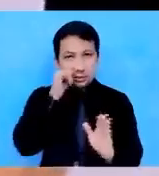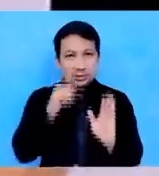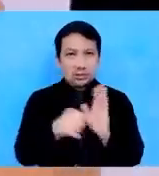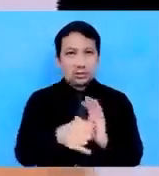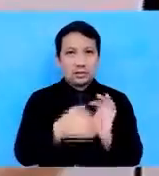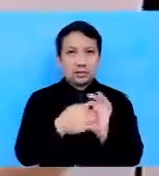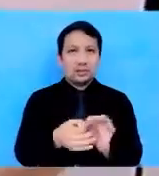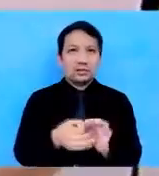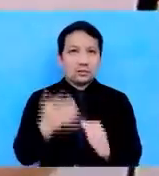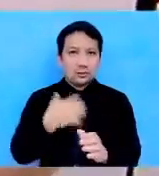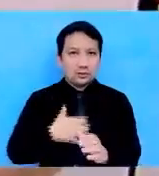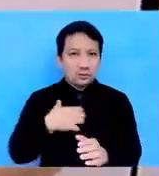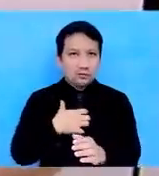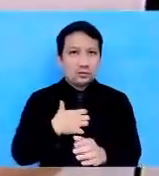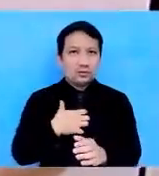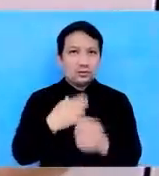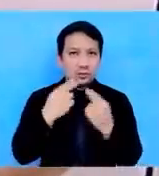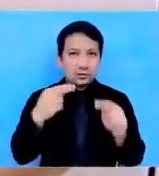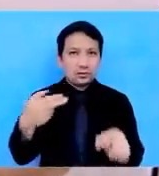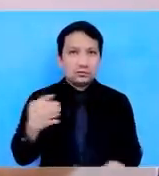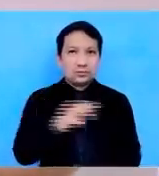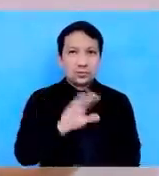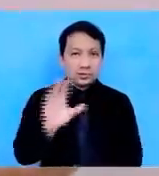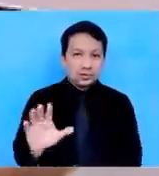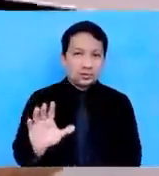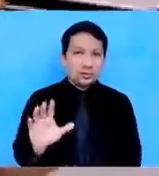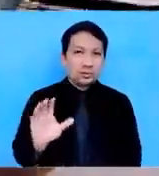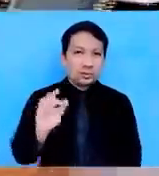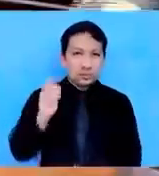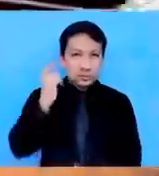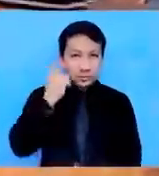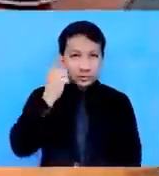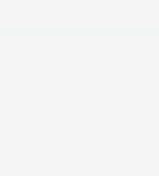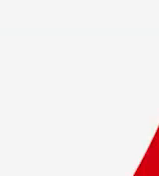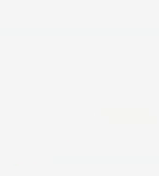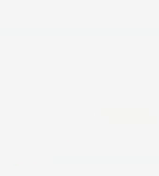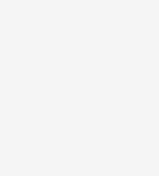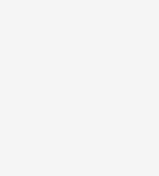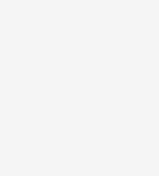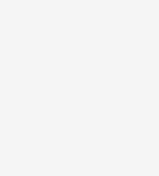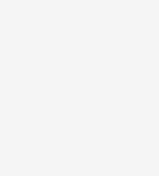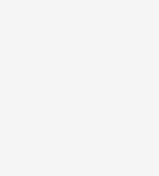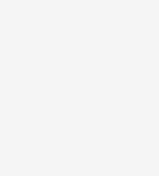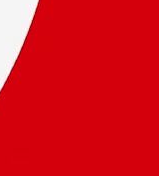ng mga magrereklamo. Nagbabalita mula sa frontline, Gerard De La Peña, News 5.